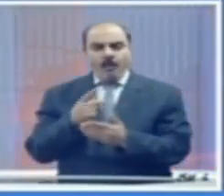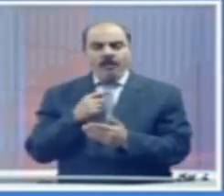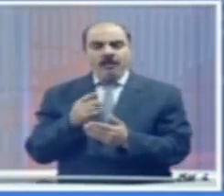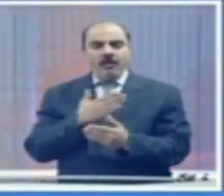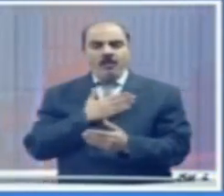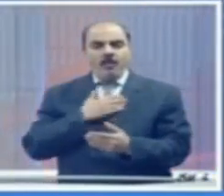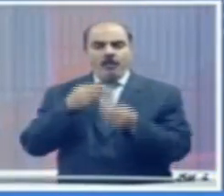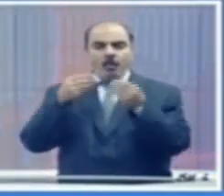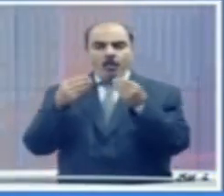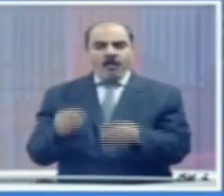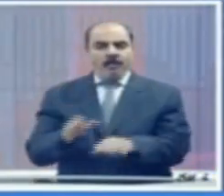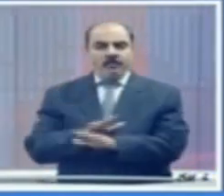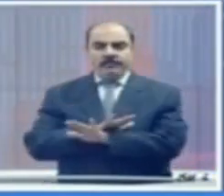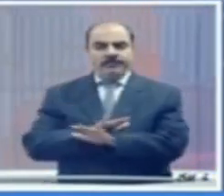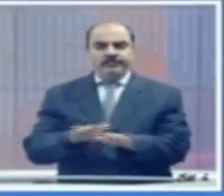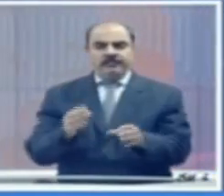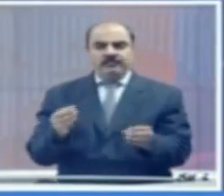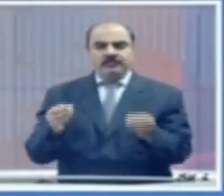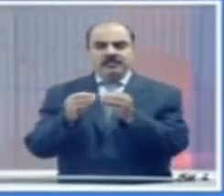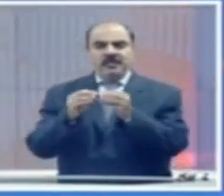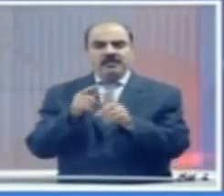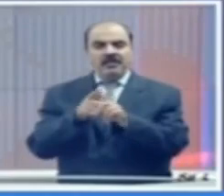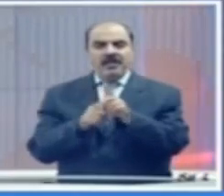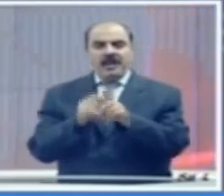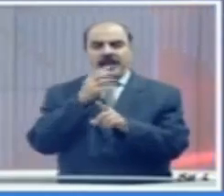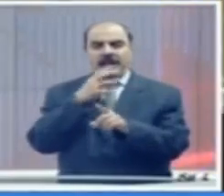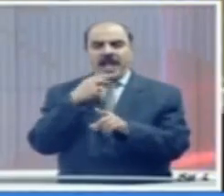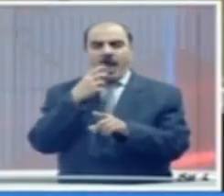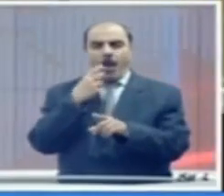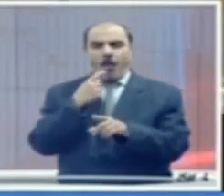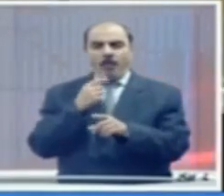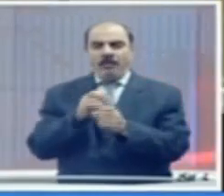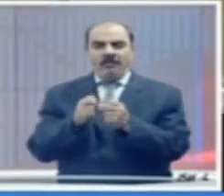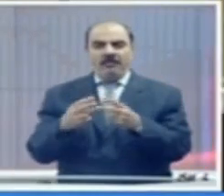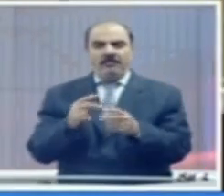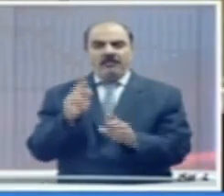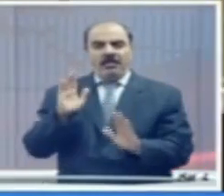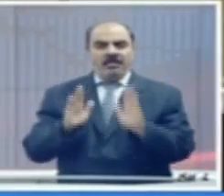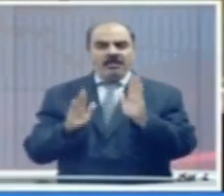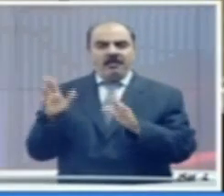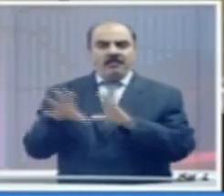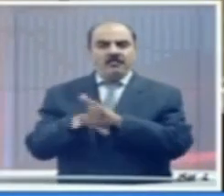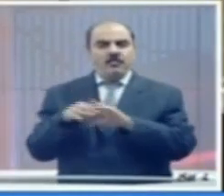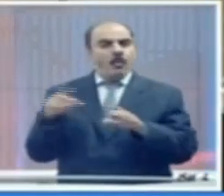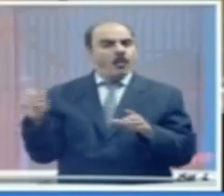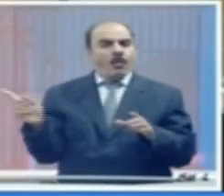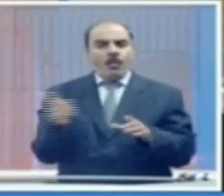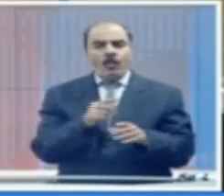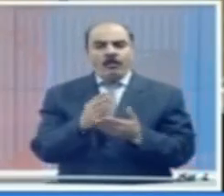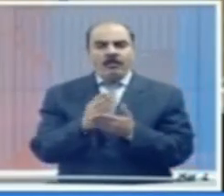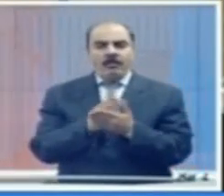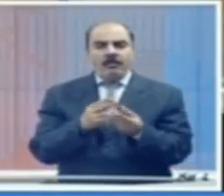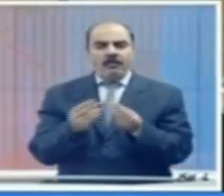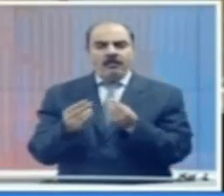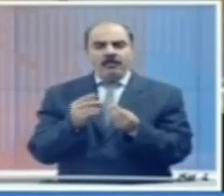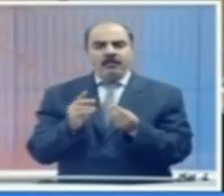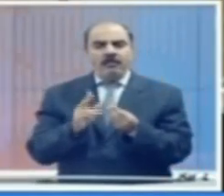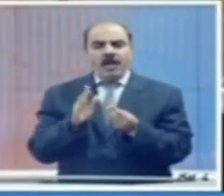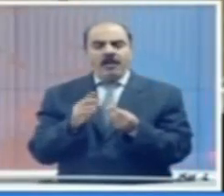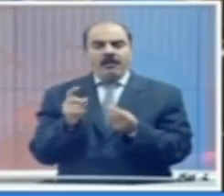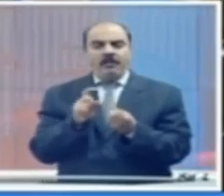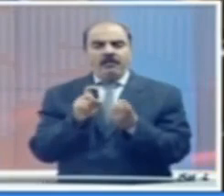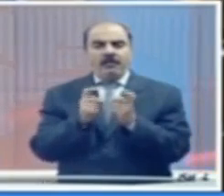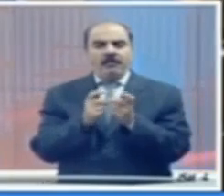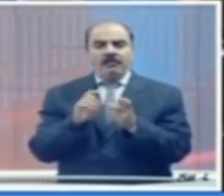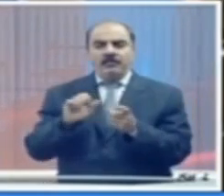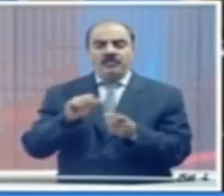كخطوة على طريق انهيار الحكومة الائتلافية بقيادة رئيس الوزراء بنيامين نتنياهو. وحصل مشروع